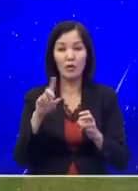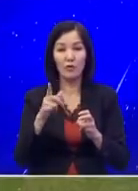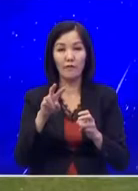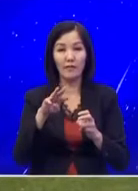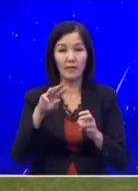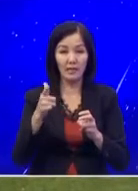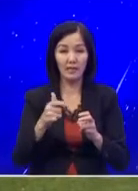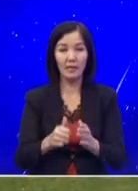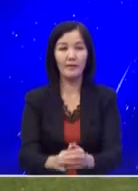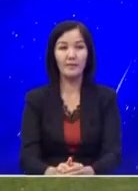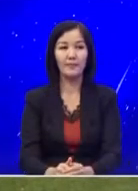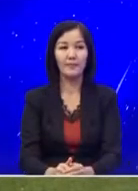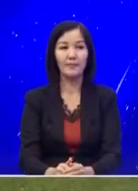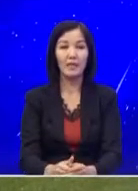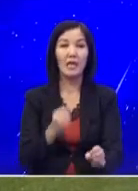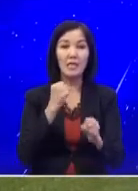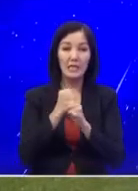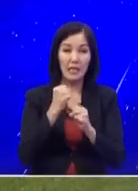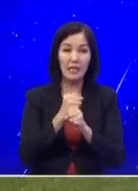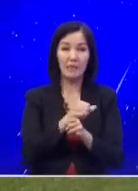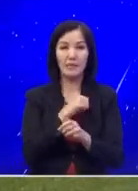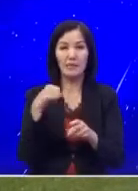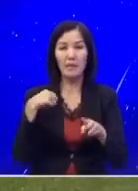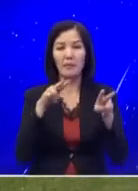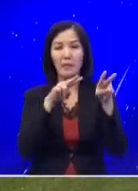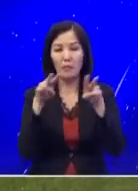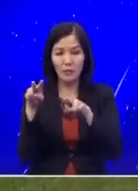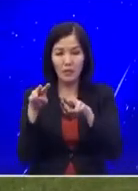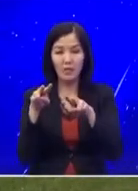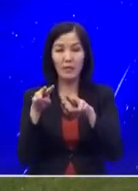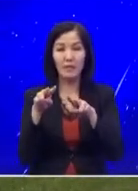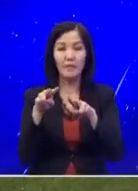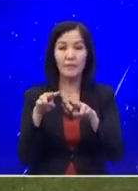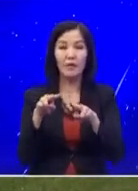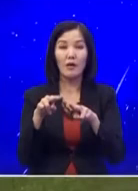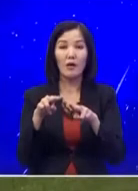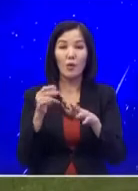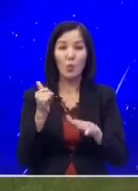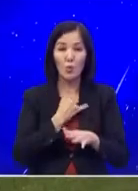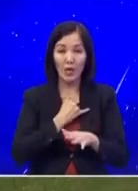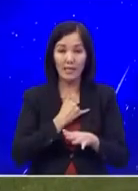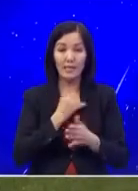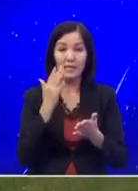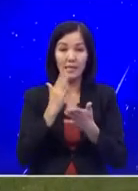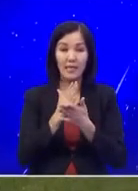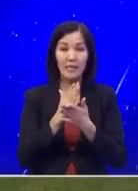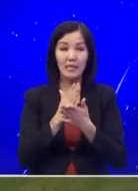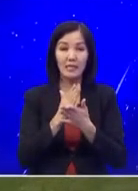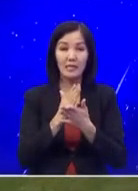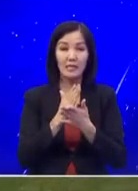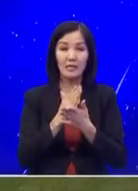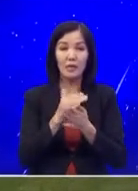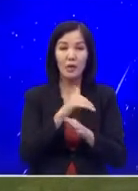то есть, делаем сами наблюдения за сетями. Вот у нас сети канализации напорные по